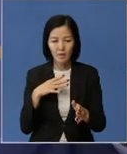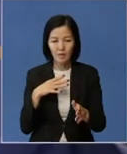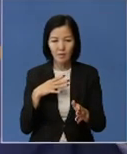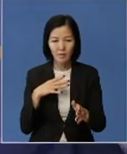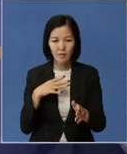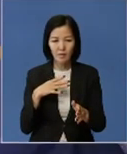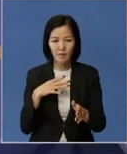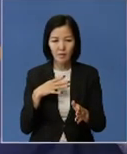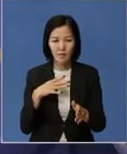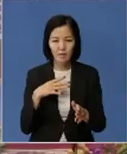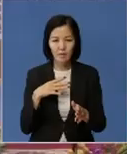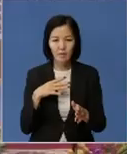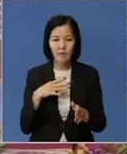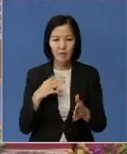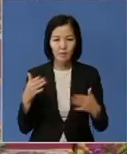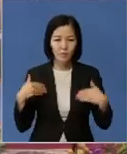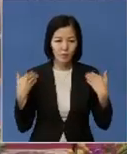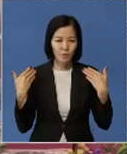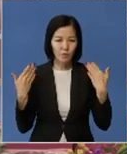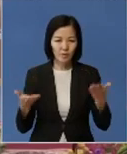үстем болсын, жасымыз ақ болсын.